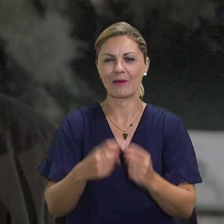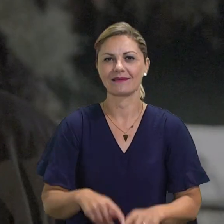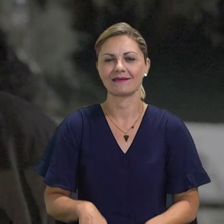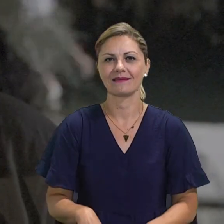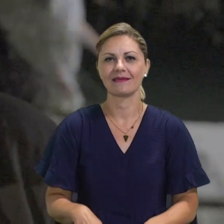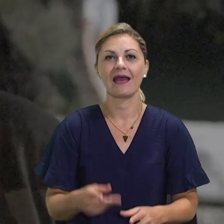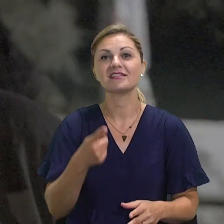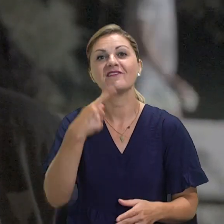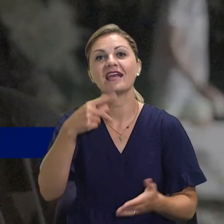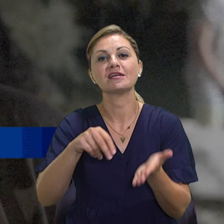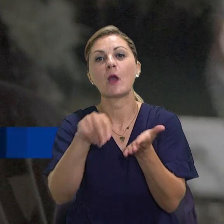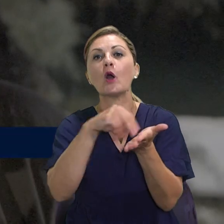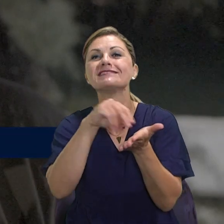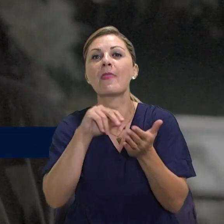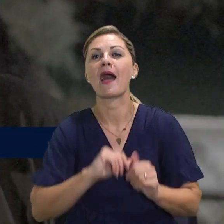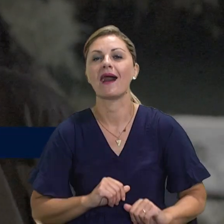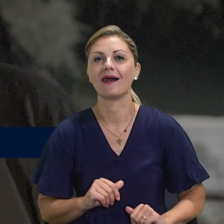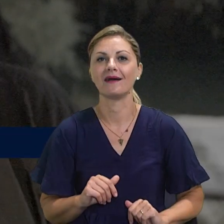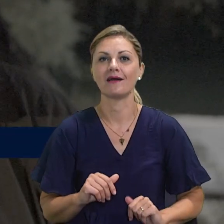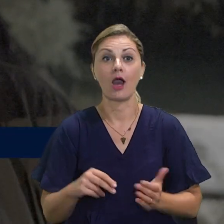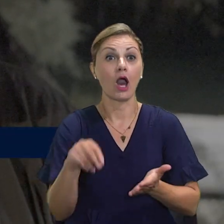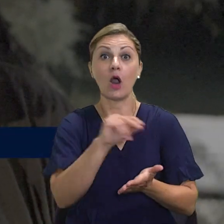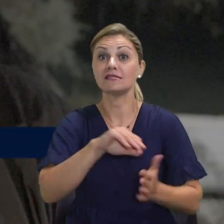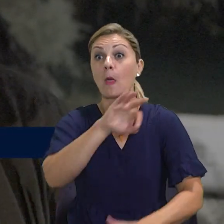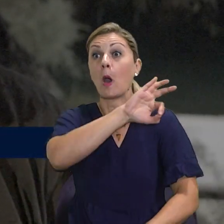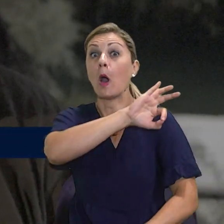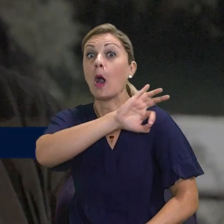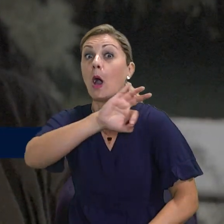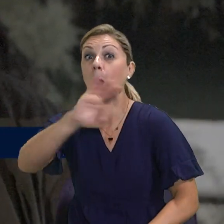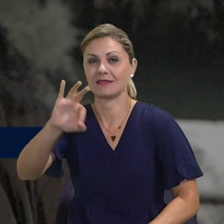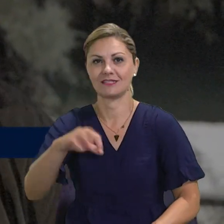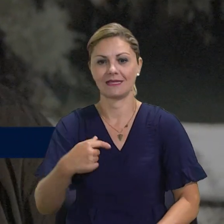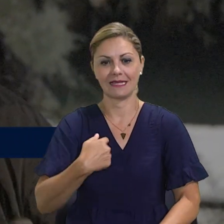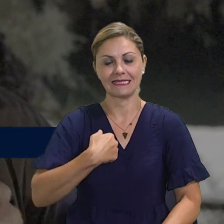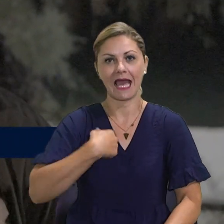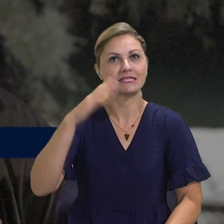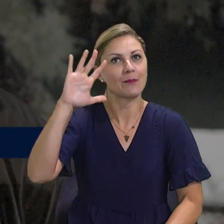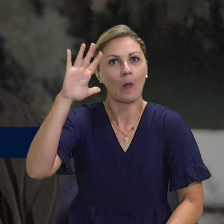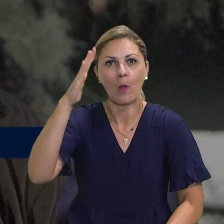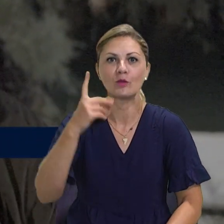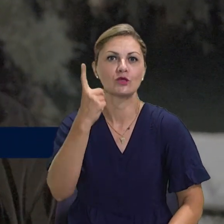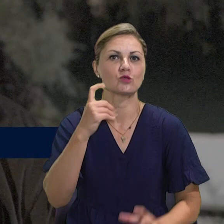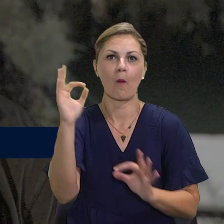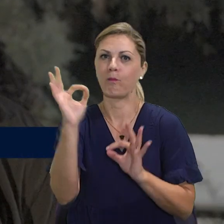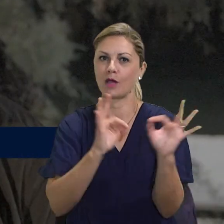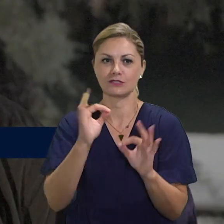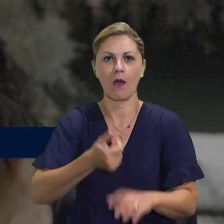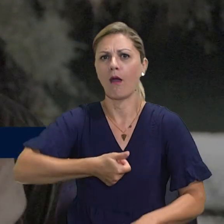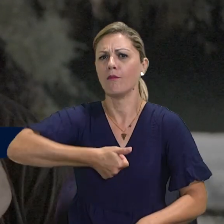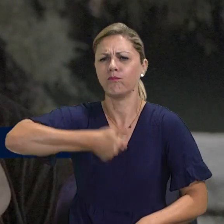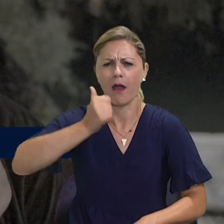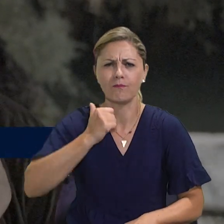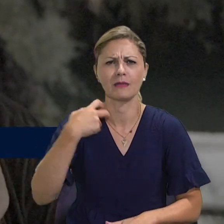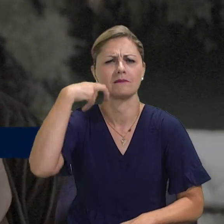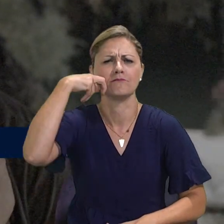sela. Kako bi vi ocijenili ovu feštu? Ocijenio bi je odlično, je salud 100% do kraja. I